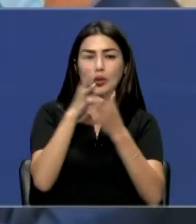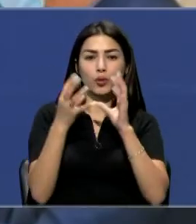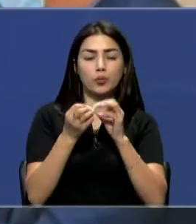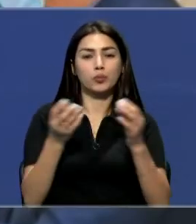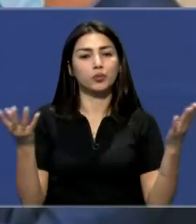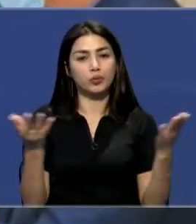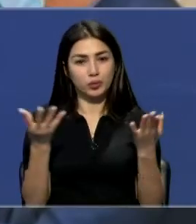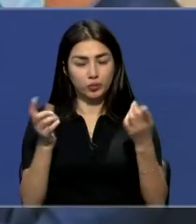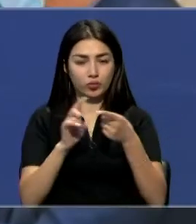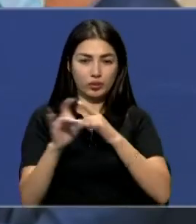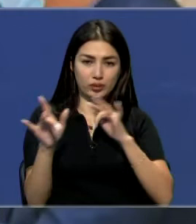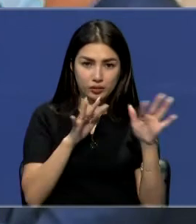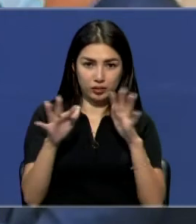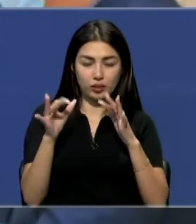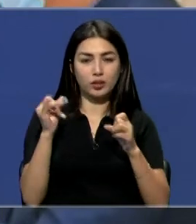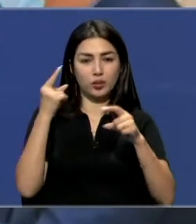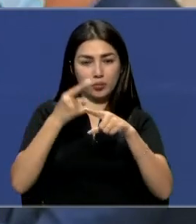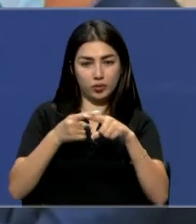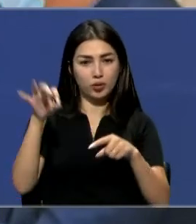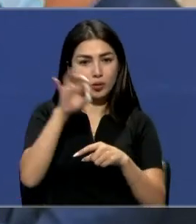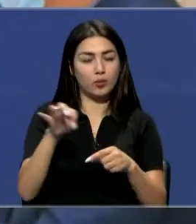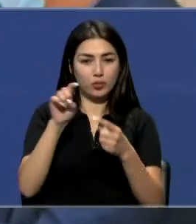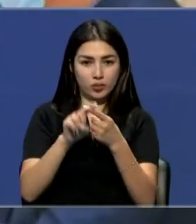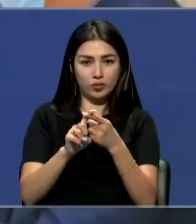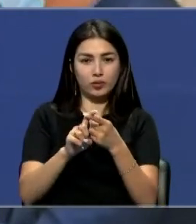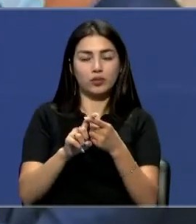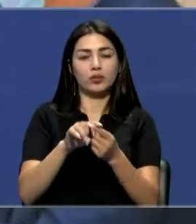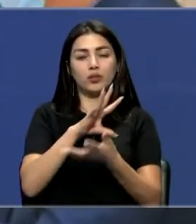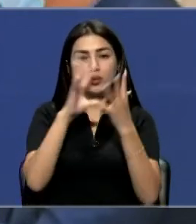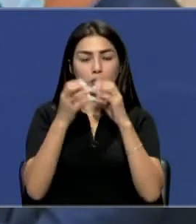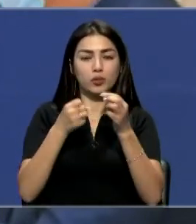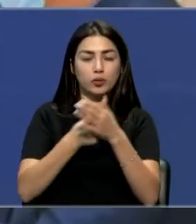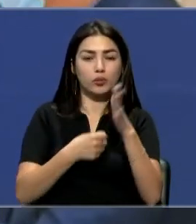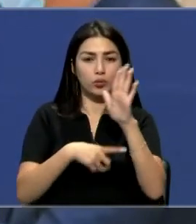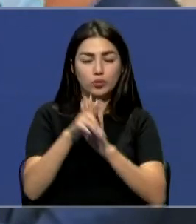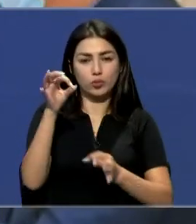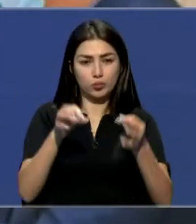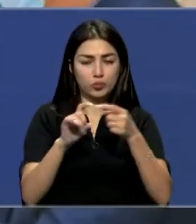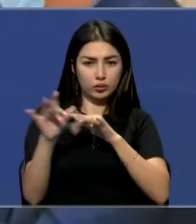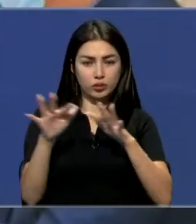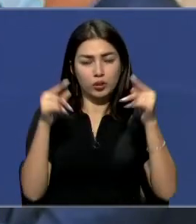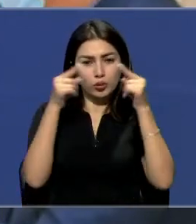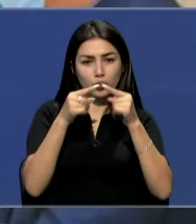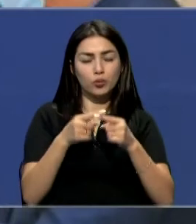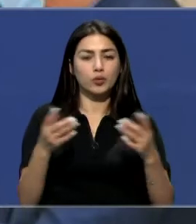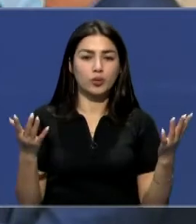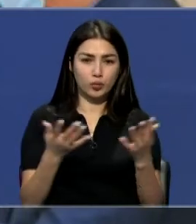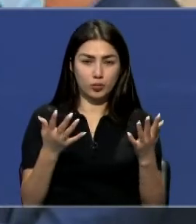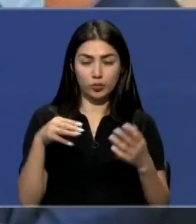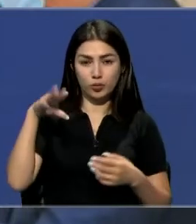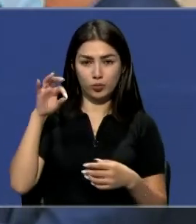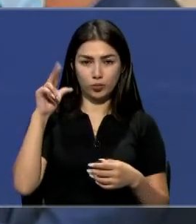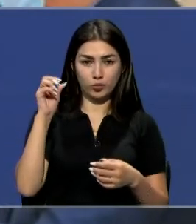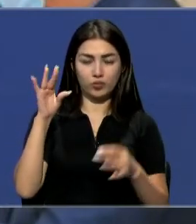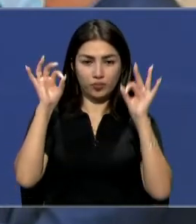анализа сферы субсидирования в агропромышленном секторе и результатах досудебных расследований по конкретным уголовным делам хотя уже во рту к